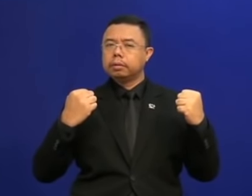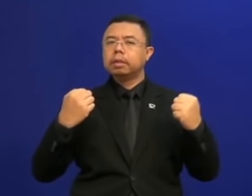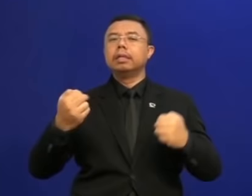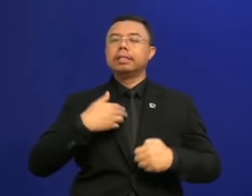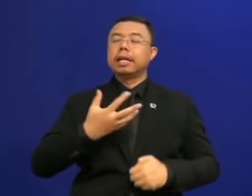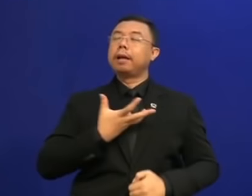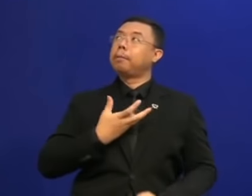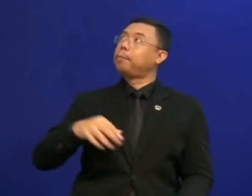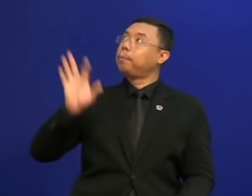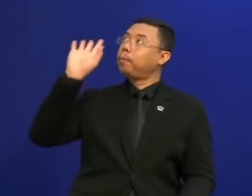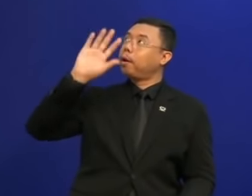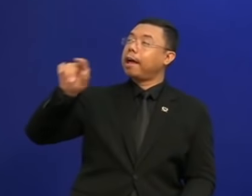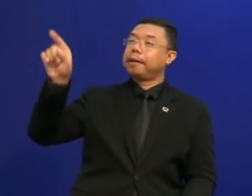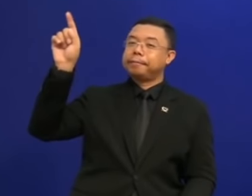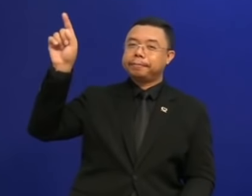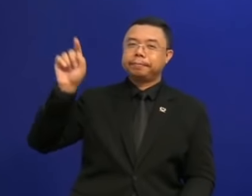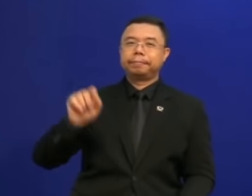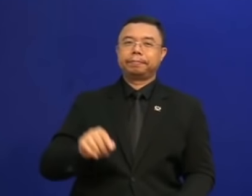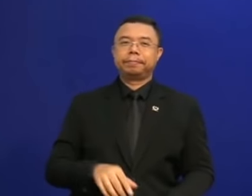Saya mau pulang.